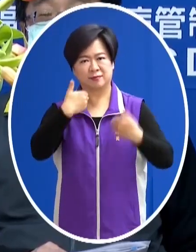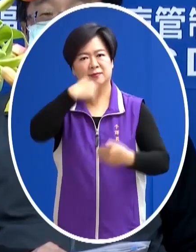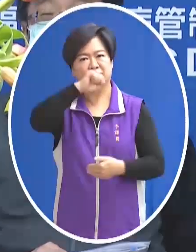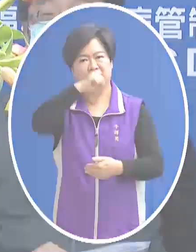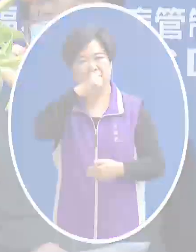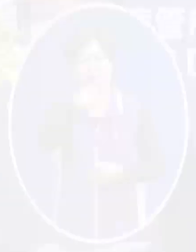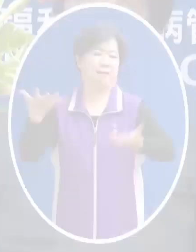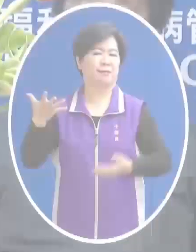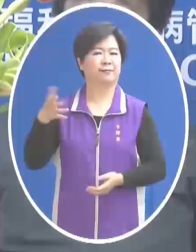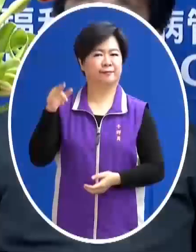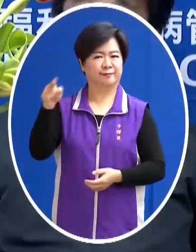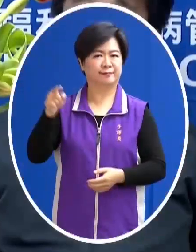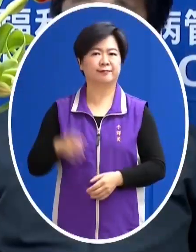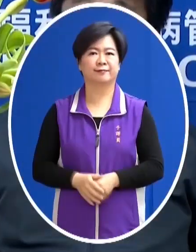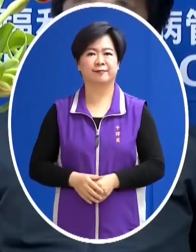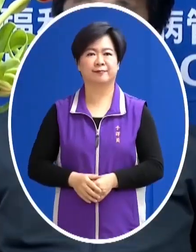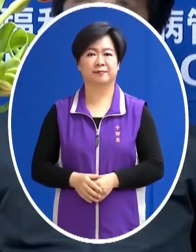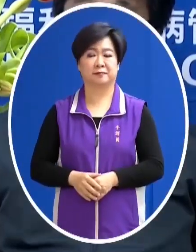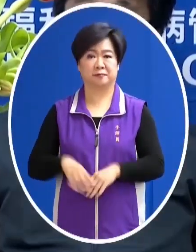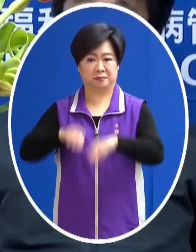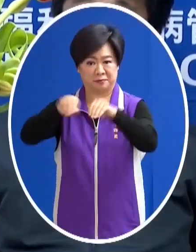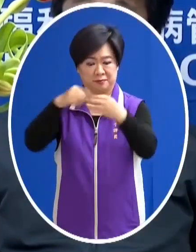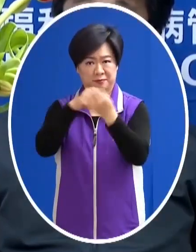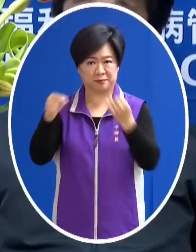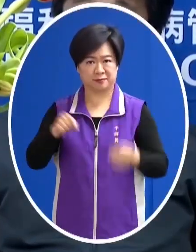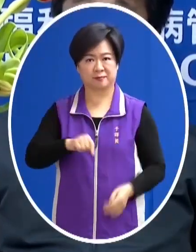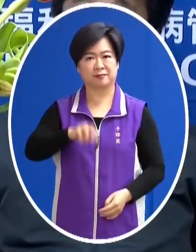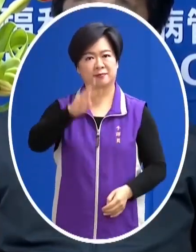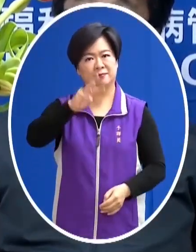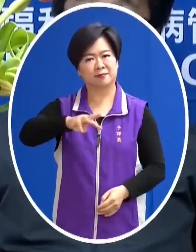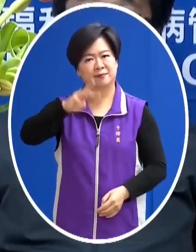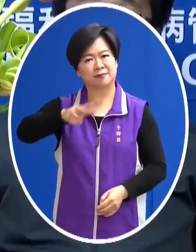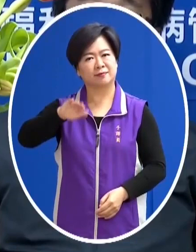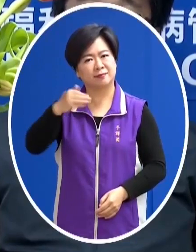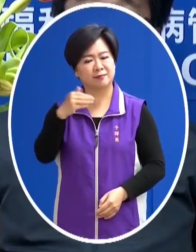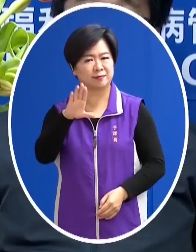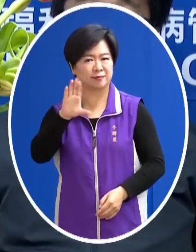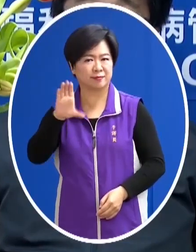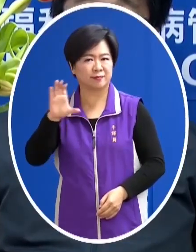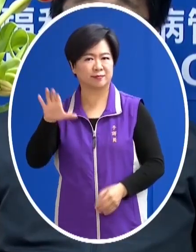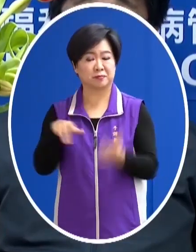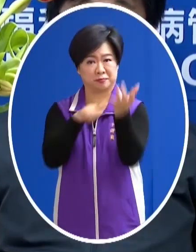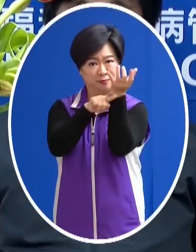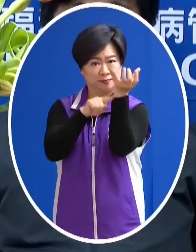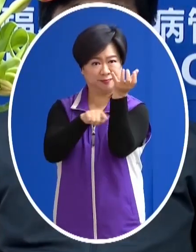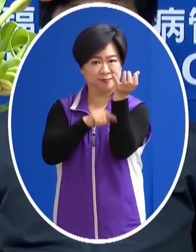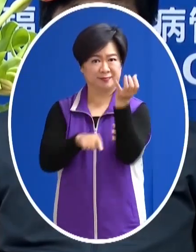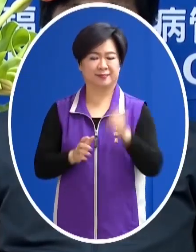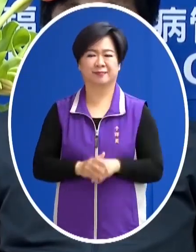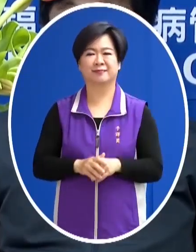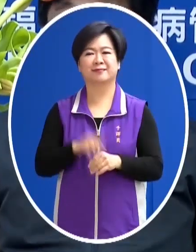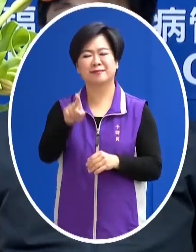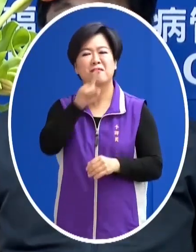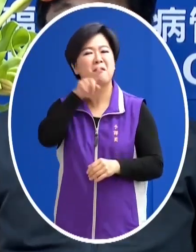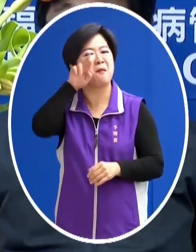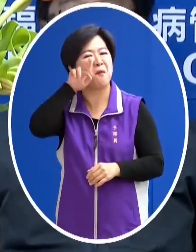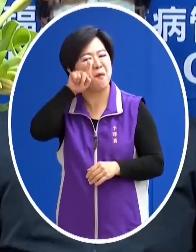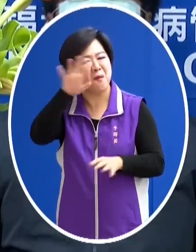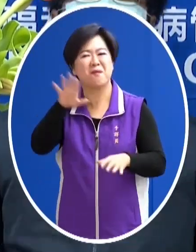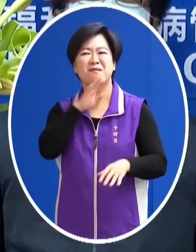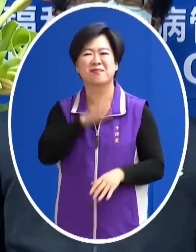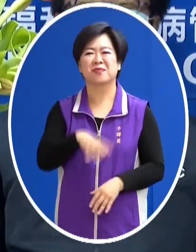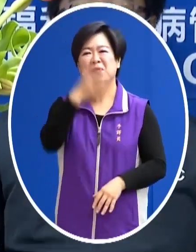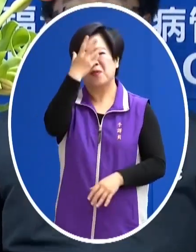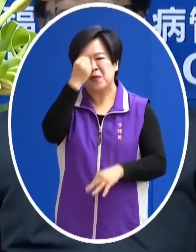谢。总共送了我们3999朵的玫瑰花，哦，希望能够哦郁金